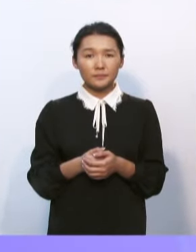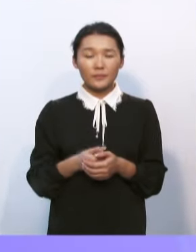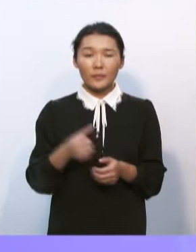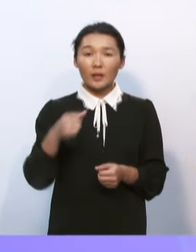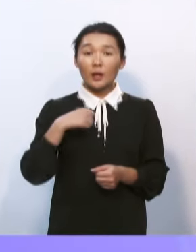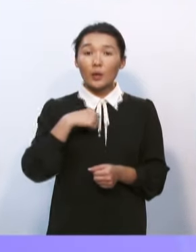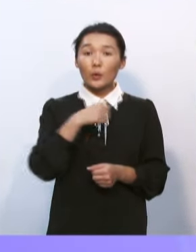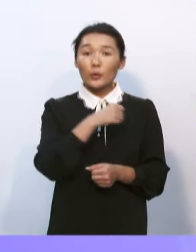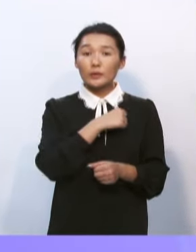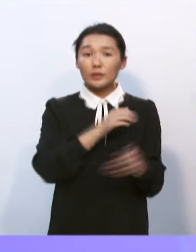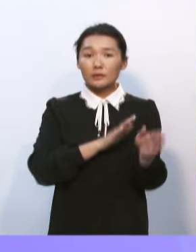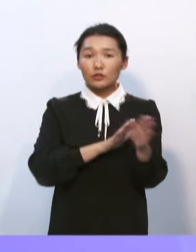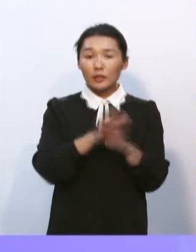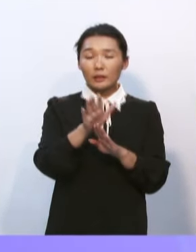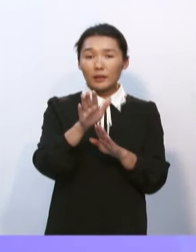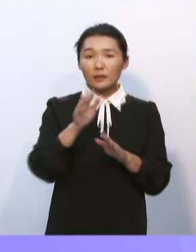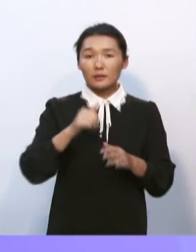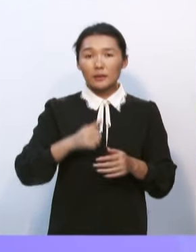Өз алдынча аткаргыла.